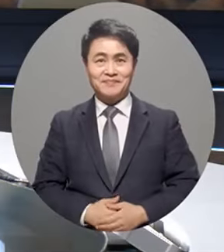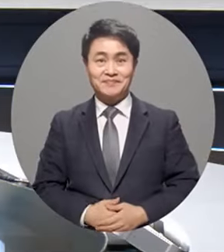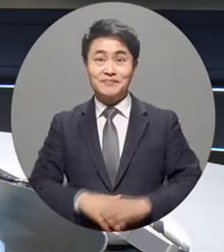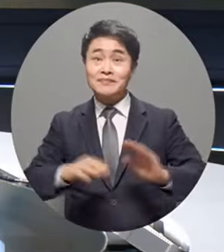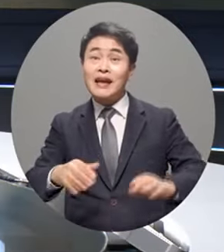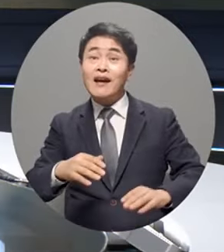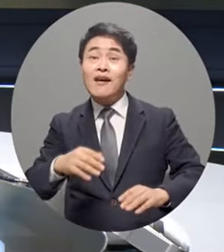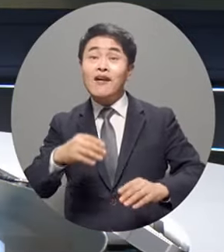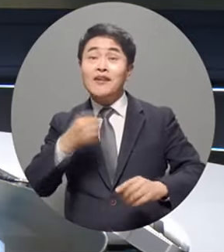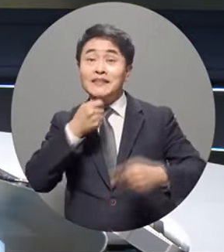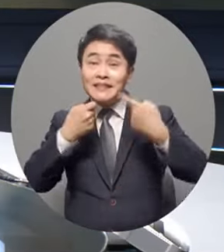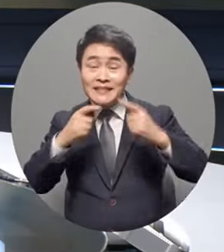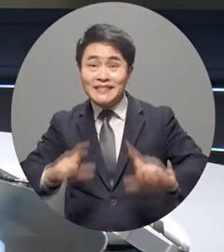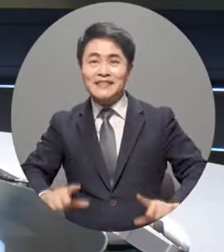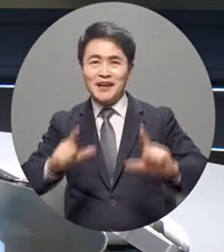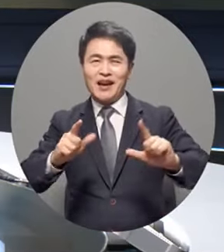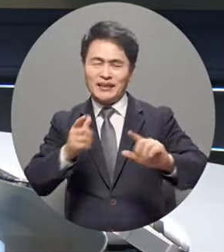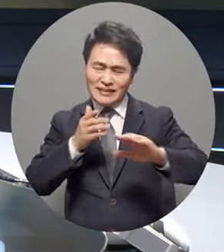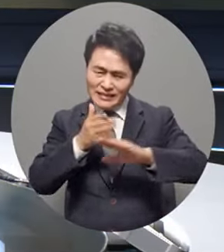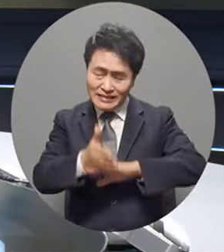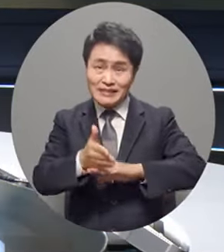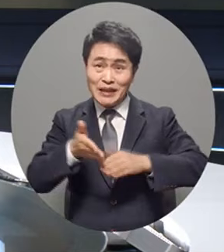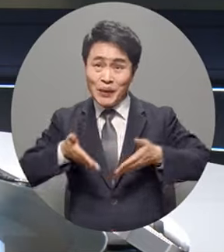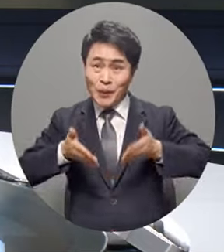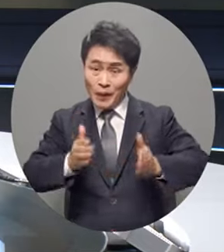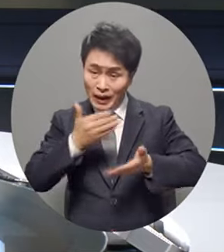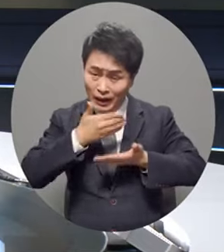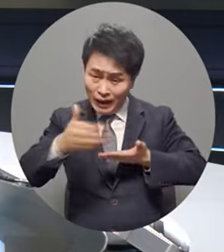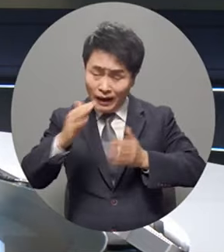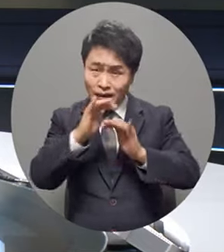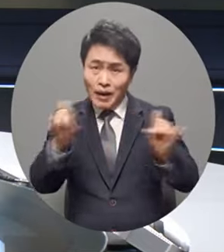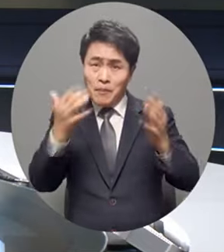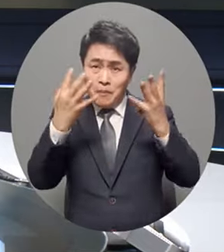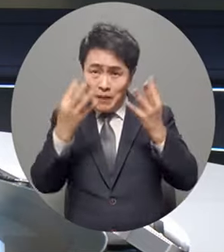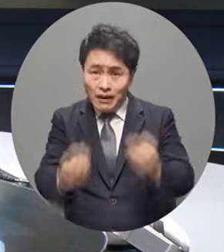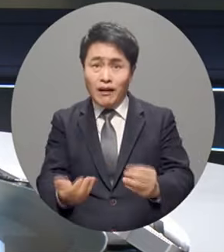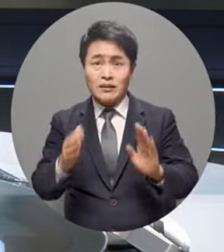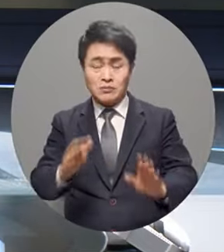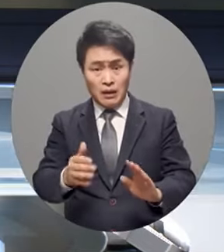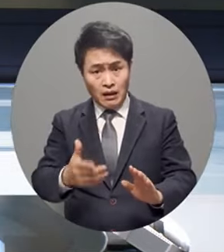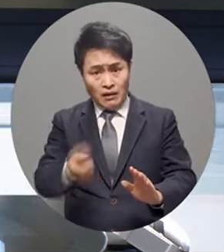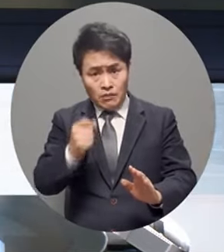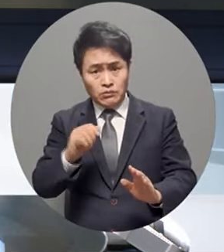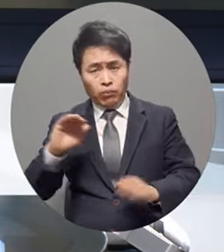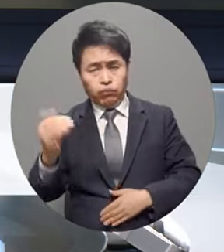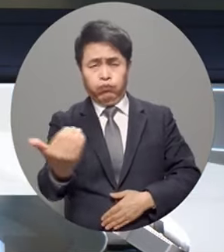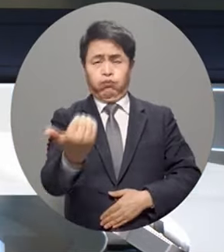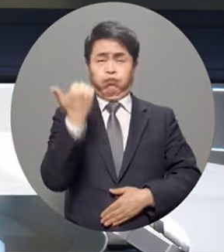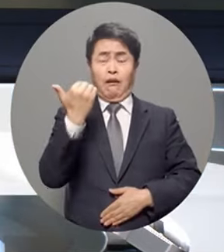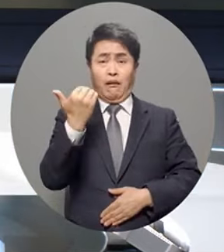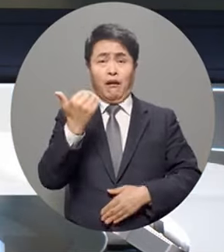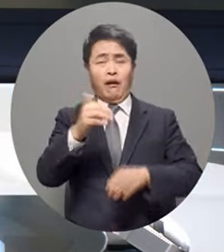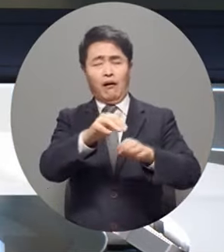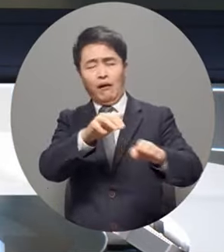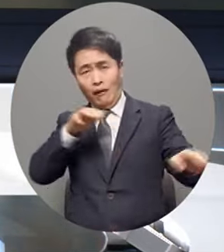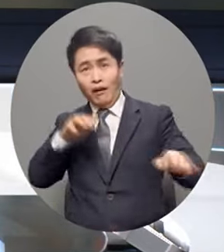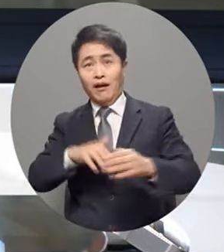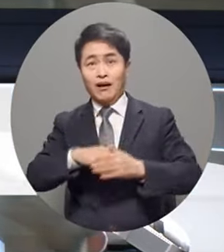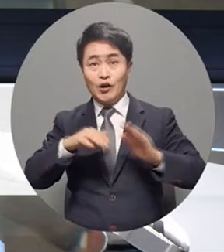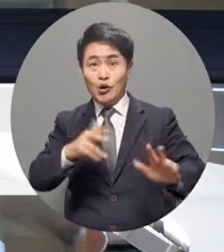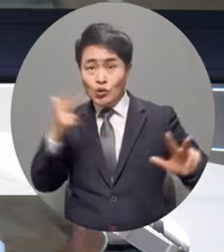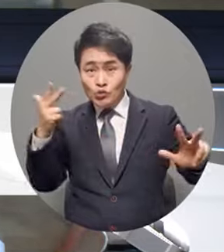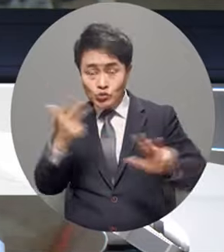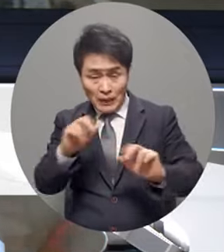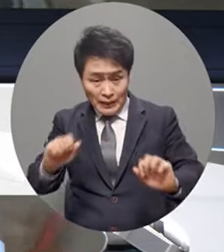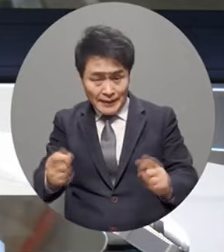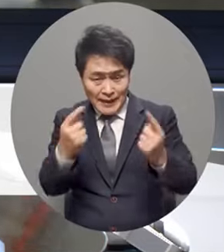설 당일인 오늘 뒤늦게 고향을 찾는 귀성객들도 많았지만 일찌감치 귀경길에 오른 차량도 많았습니다. 주말과